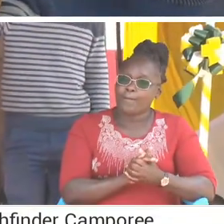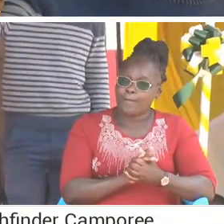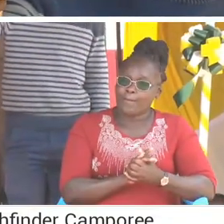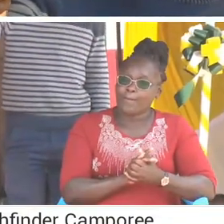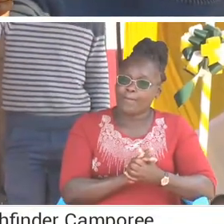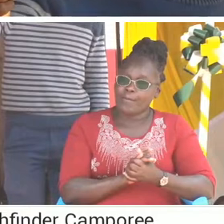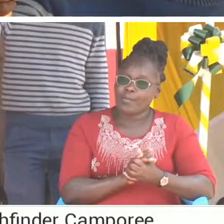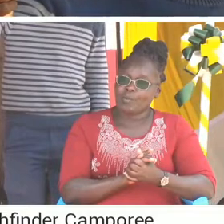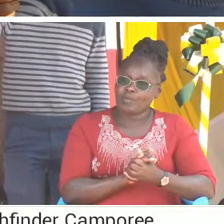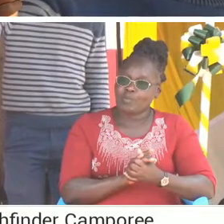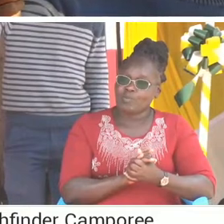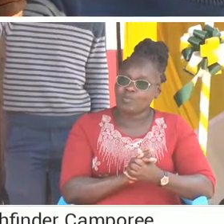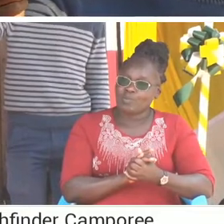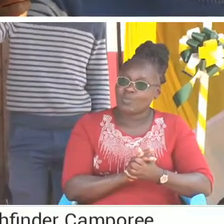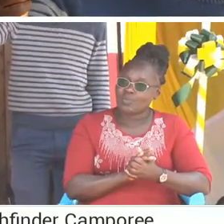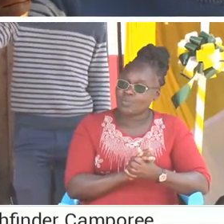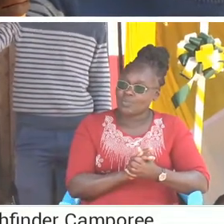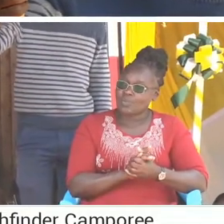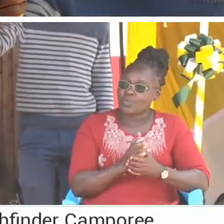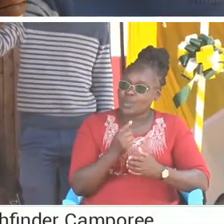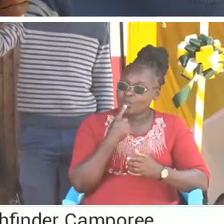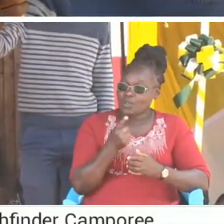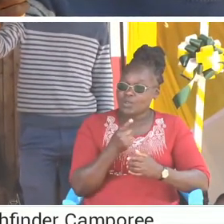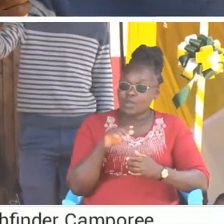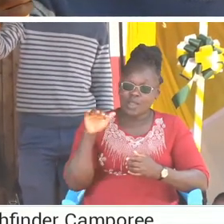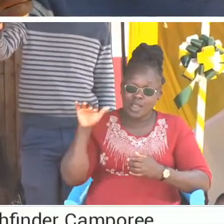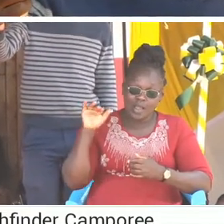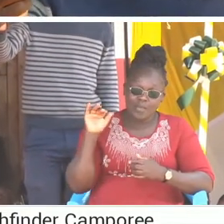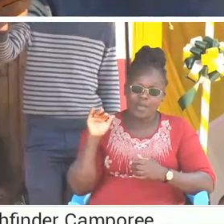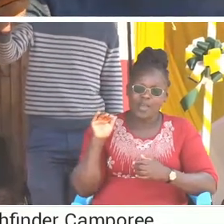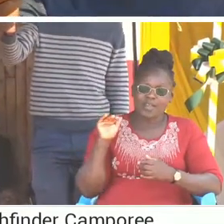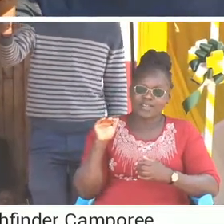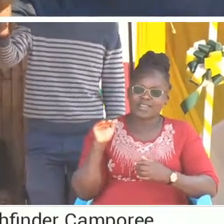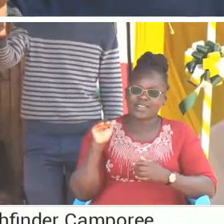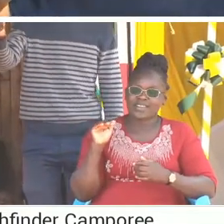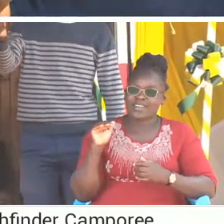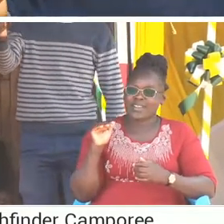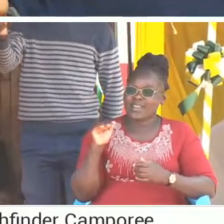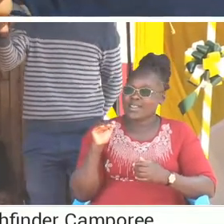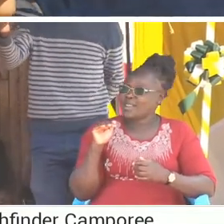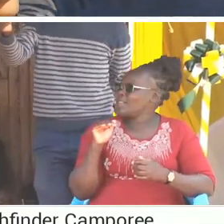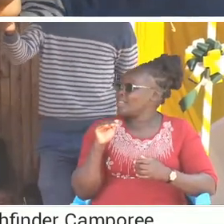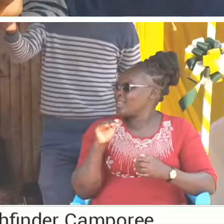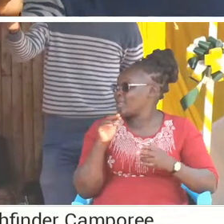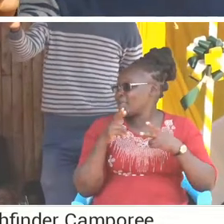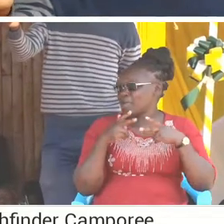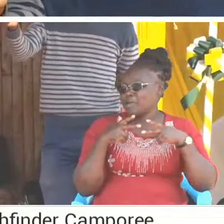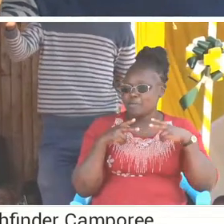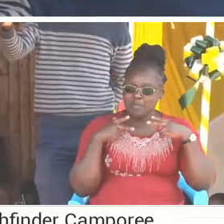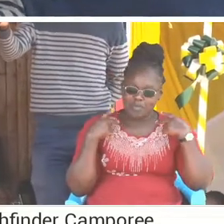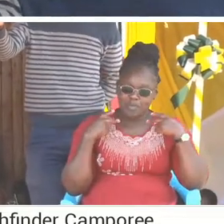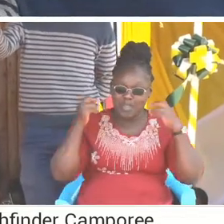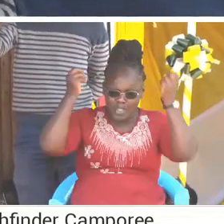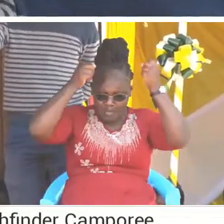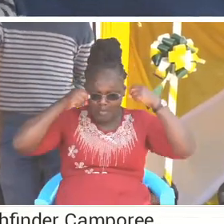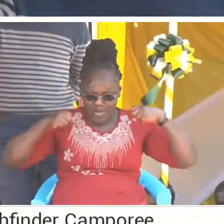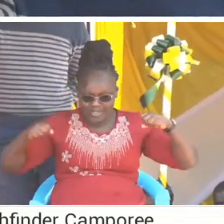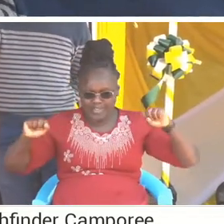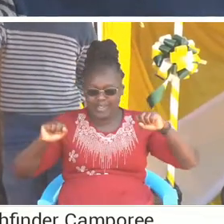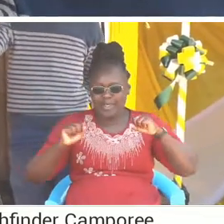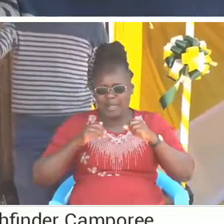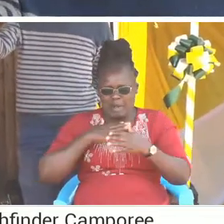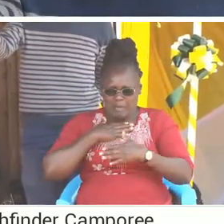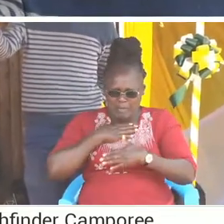Naomba president, speaker wetu almost ako hapo ket. So akifika utampatia rusa.